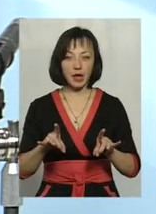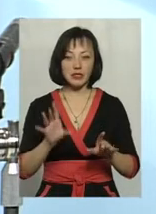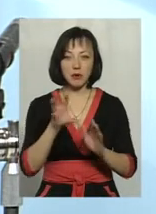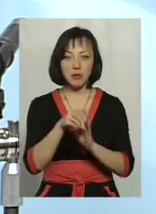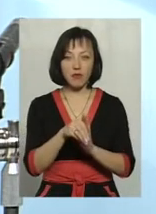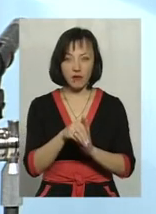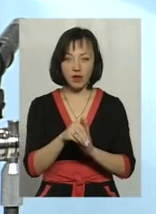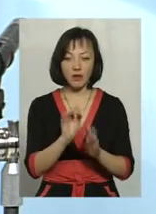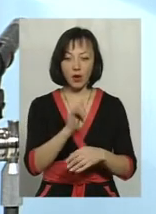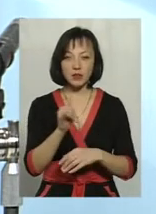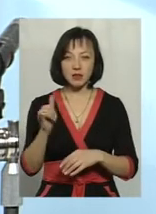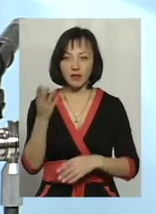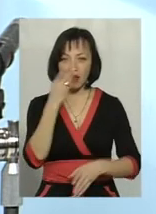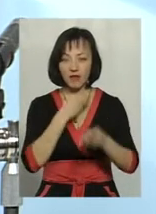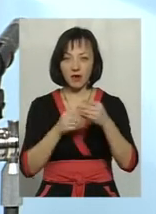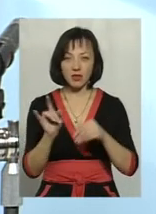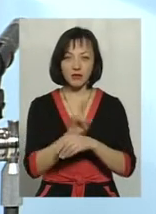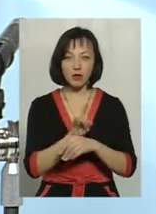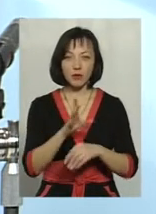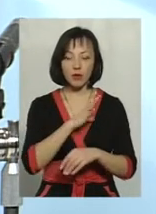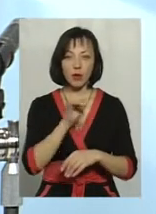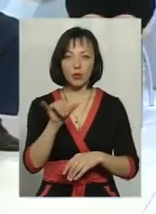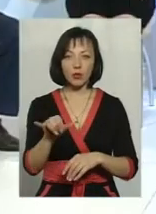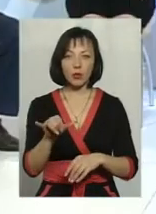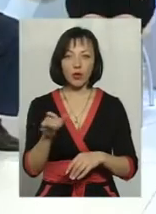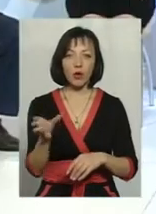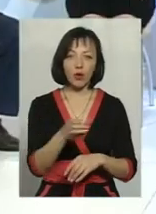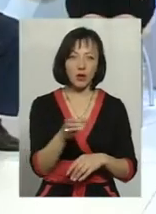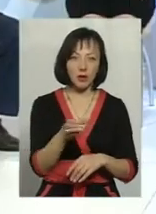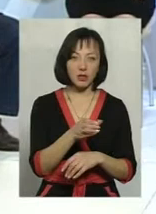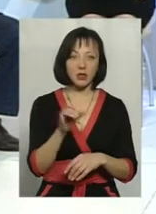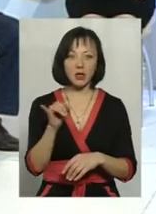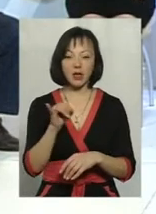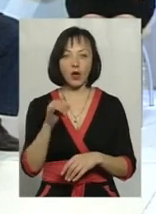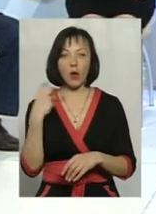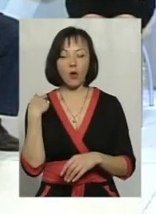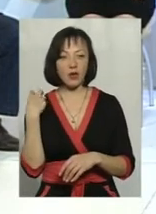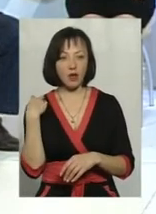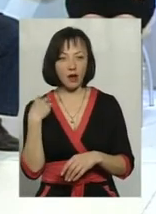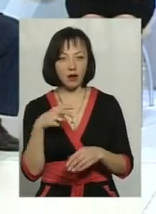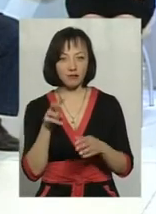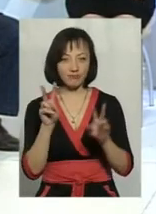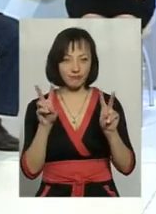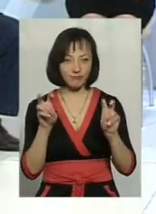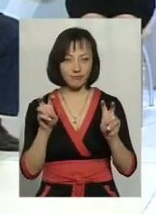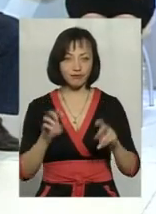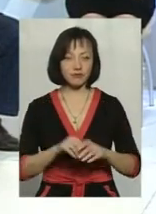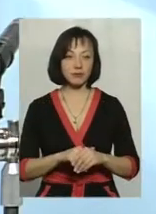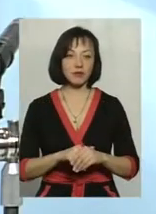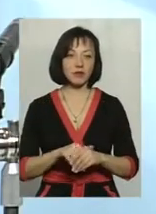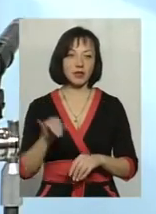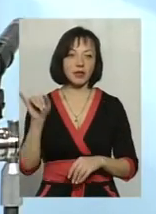розлив фальсифікату. Там була в нього і горілка, і коньяк, знову ж таки, в лапках. Ну,